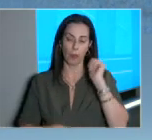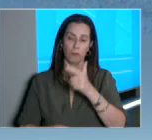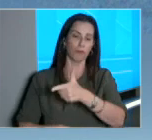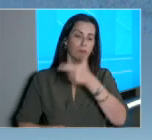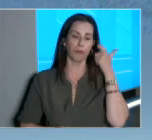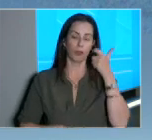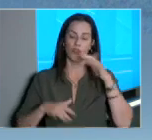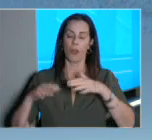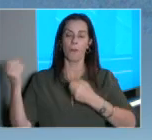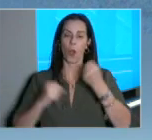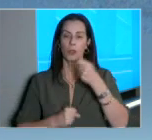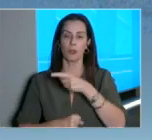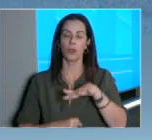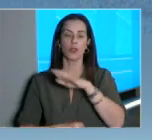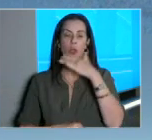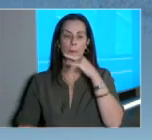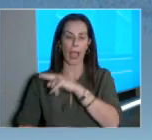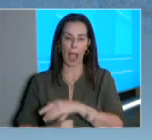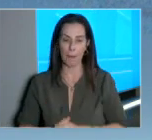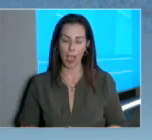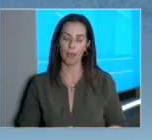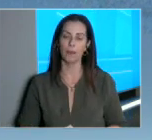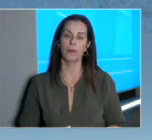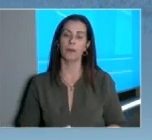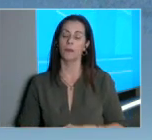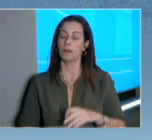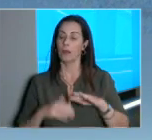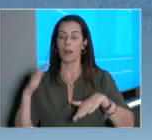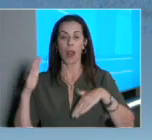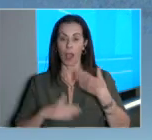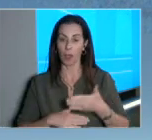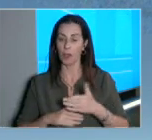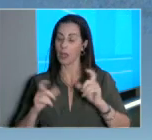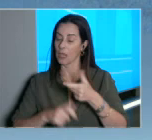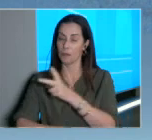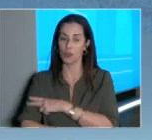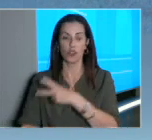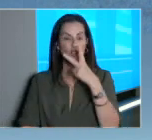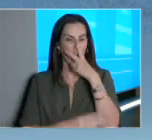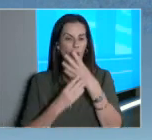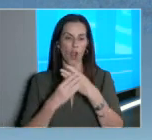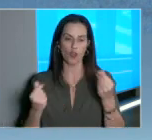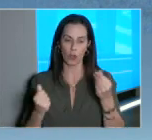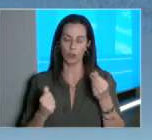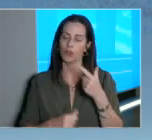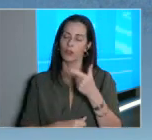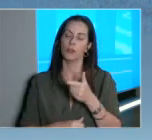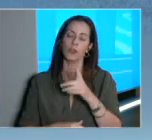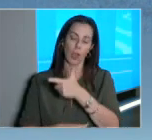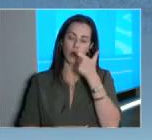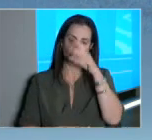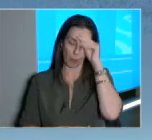הלילה כשישב ברכבו בשכונת ג'ואריש ברמלה. זמן קצר לאחר מכן עצרה המשטרה שני חשודים במעורבות